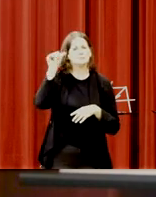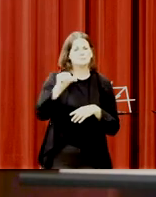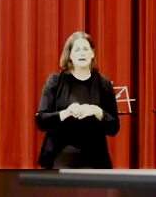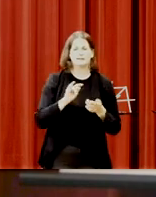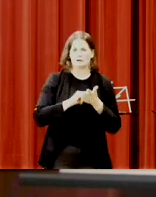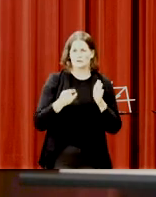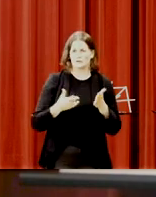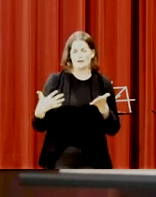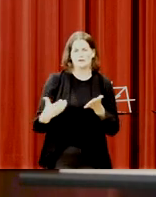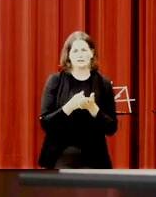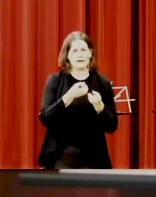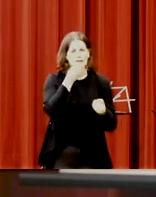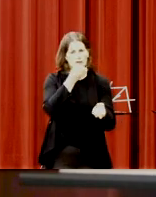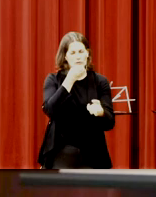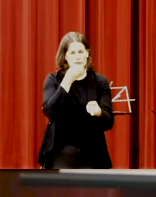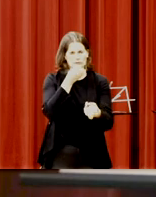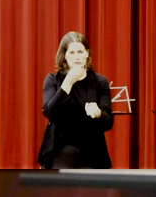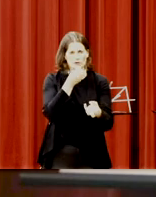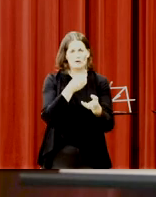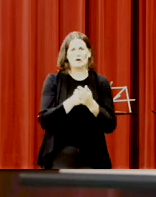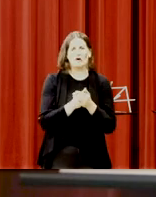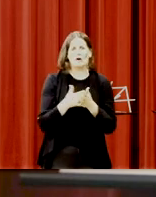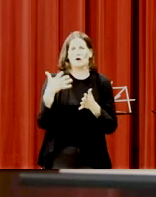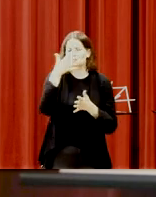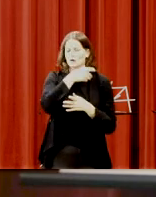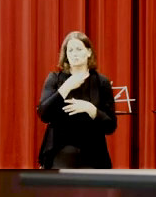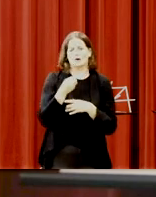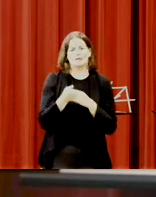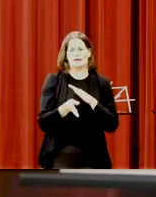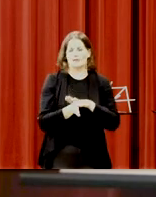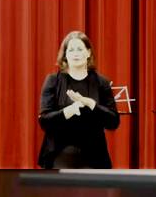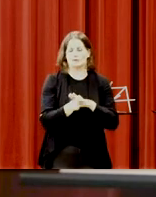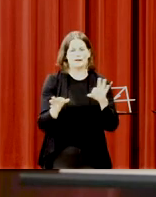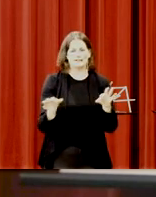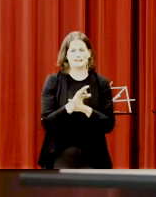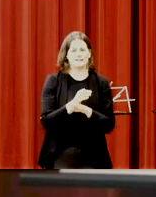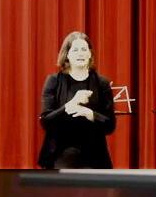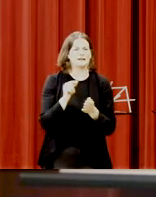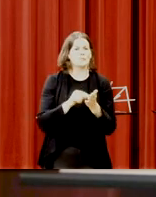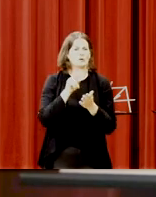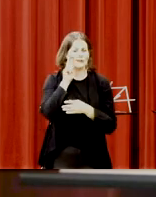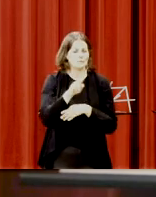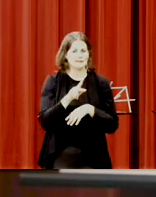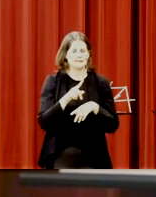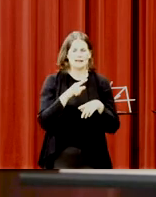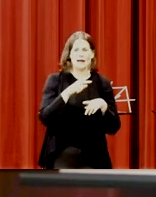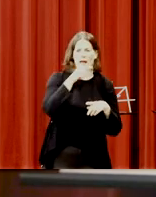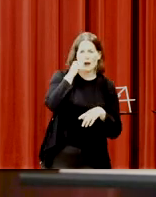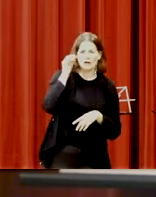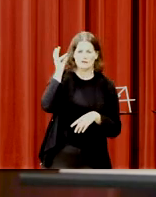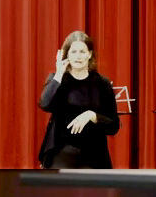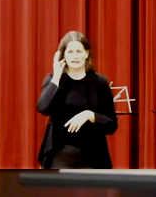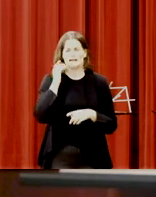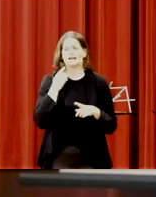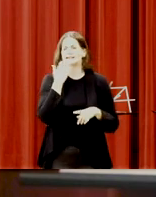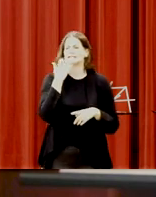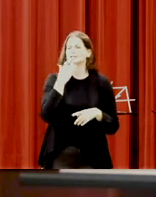si no tindrem una intel·ligència artificial que no serà tan intel·ligent si no inclou també aquesta perspectiva de